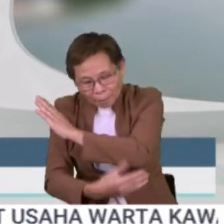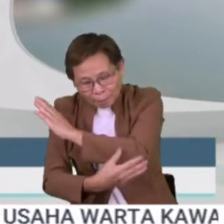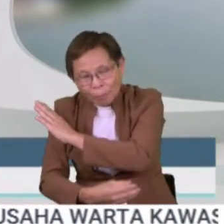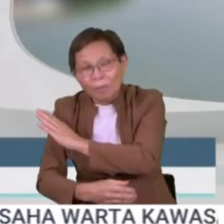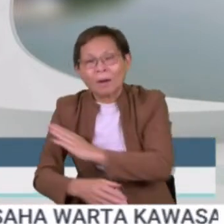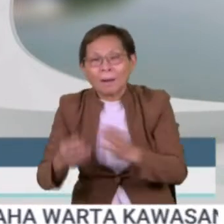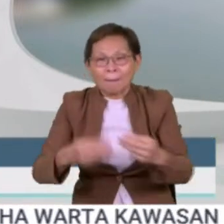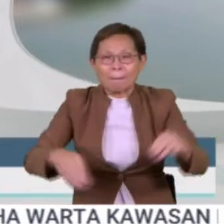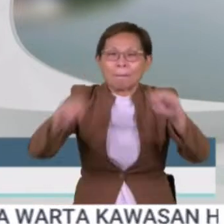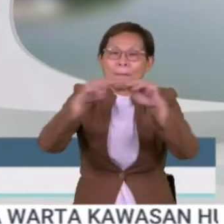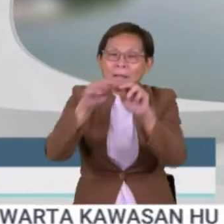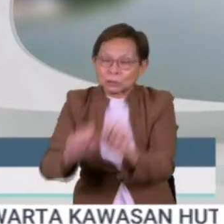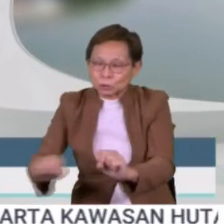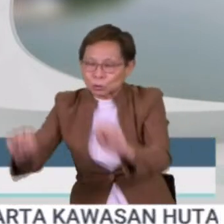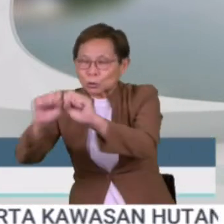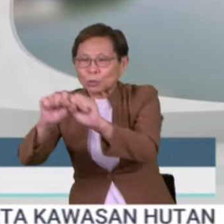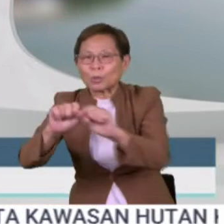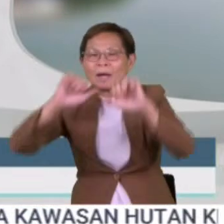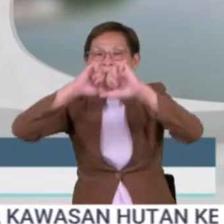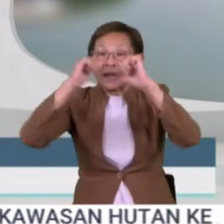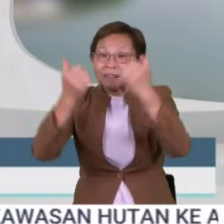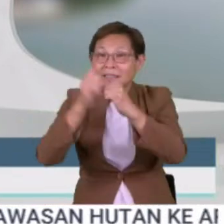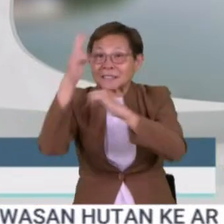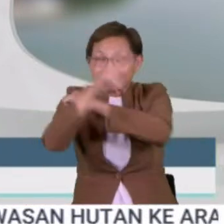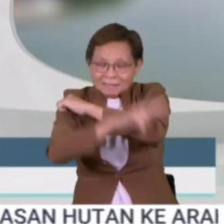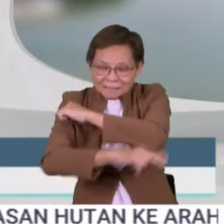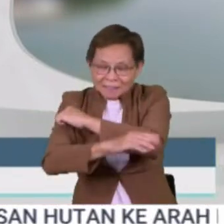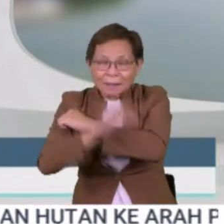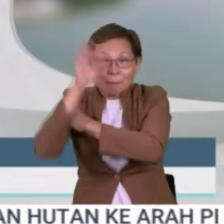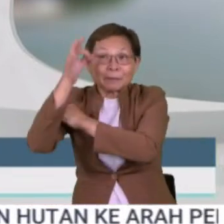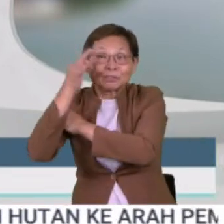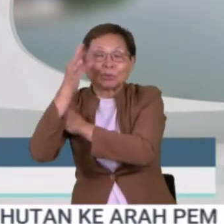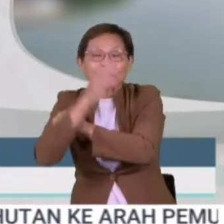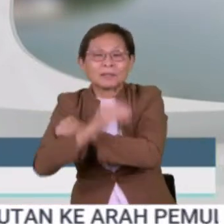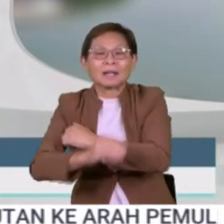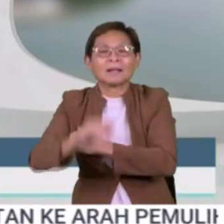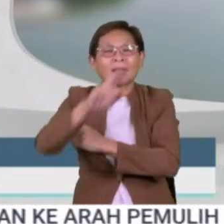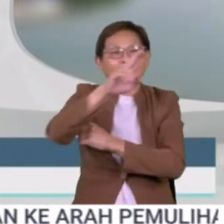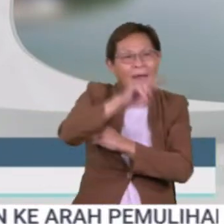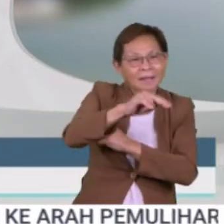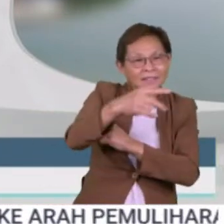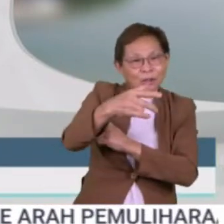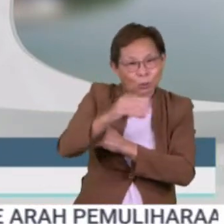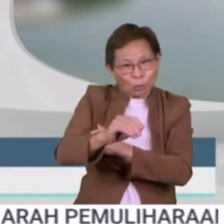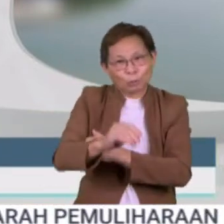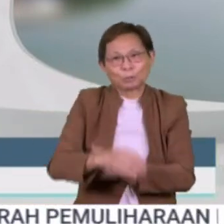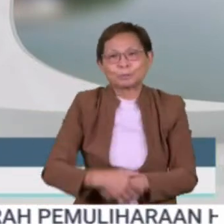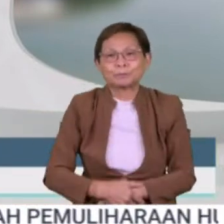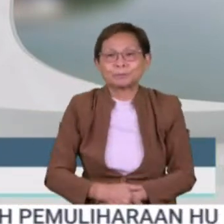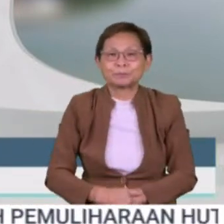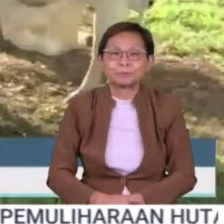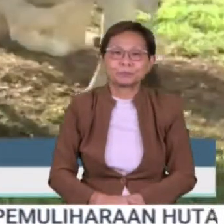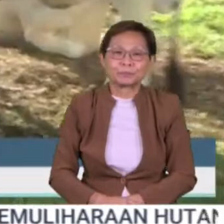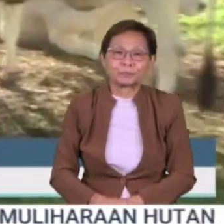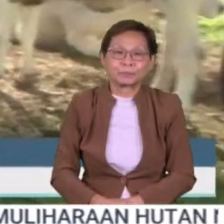selain masjid Surau agensi kerajaan negeri dan persekutuan serta badan bukan kerajaan Angel